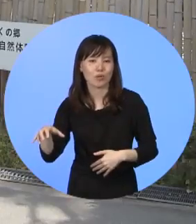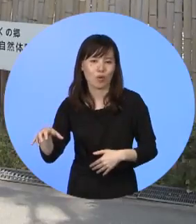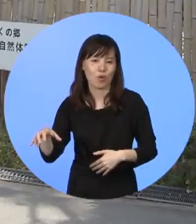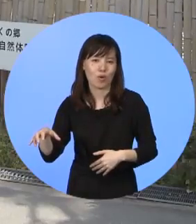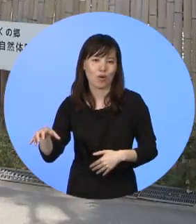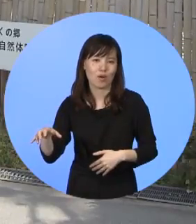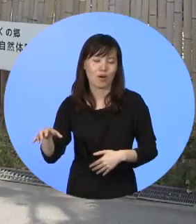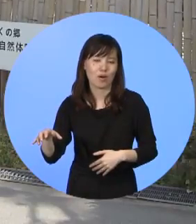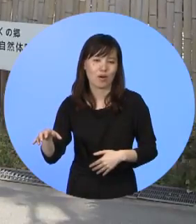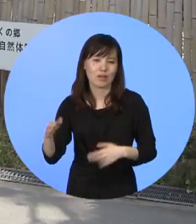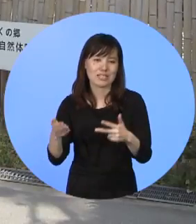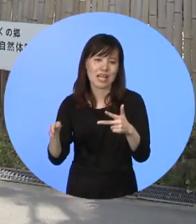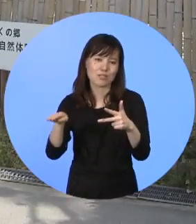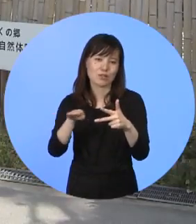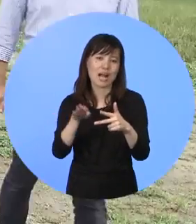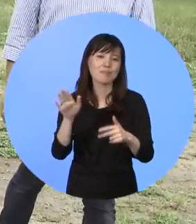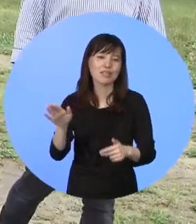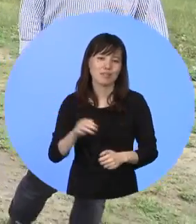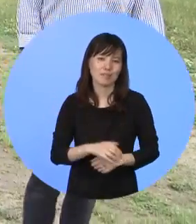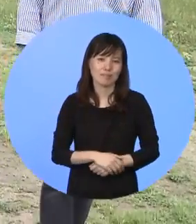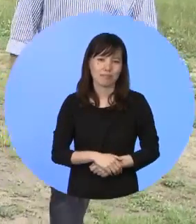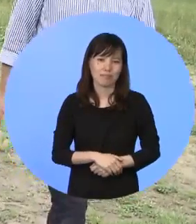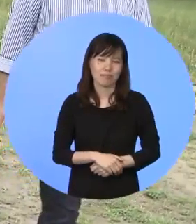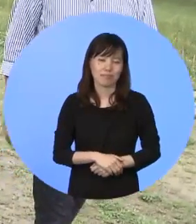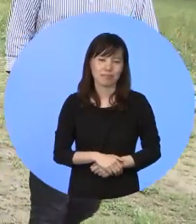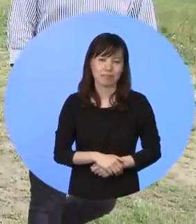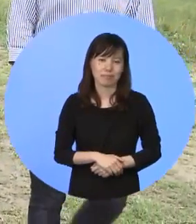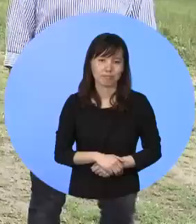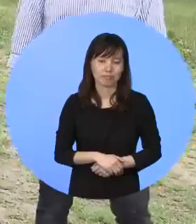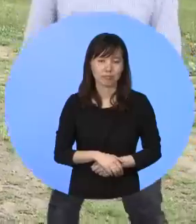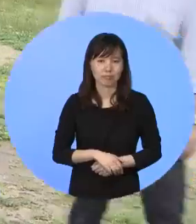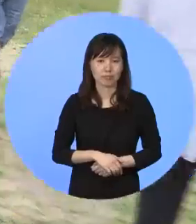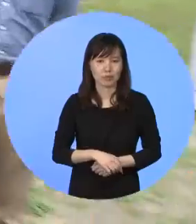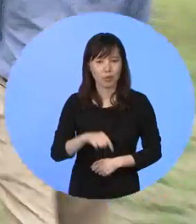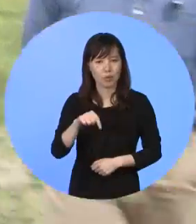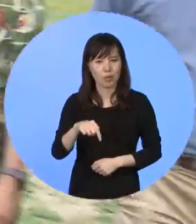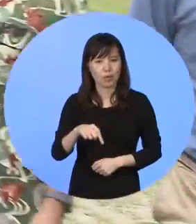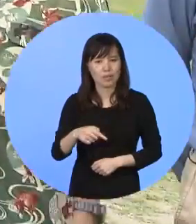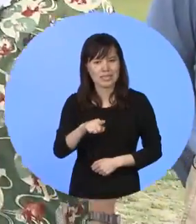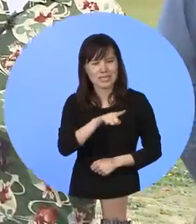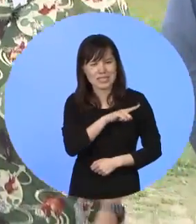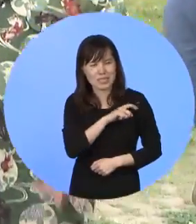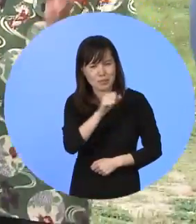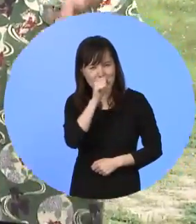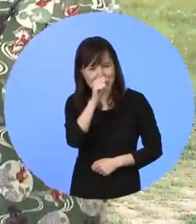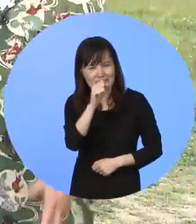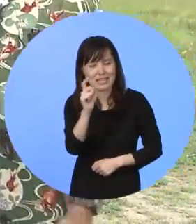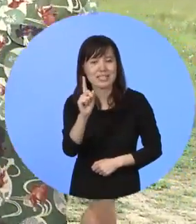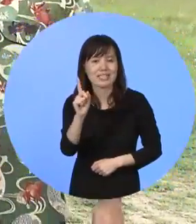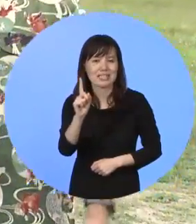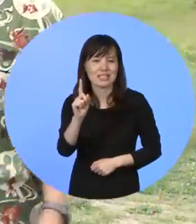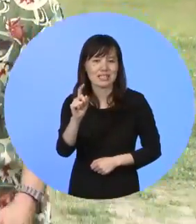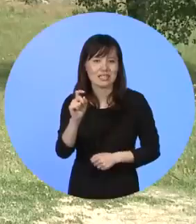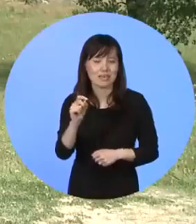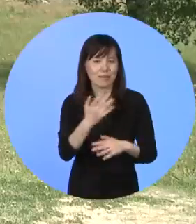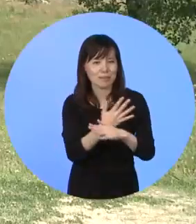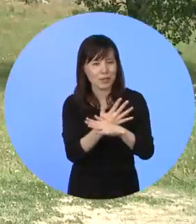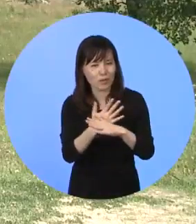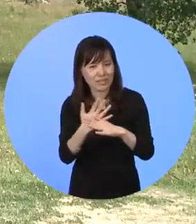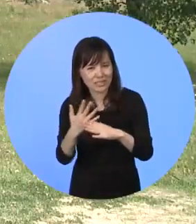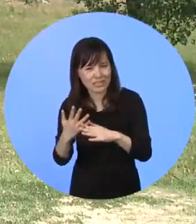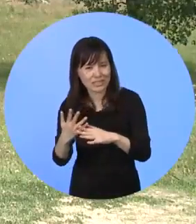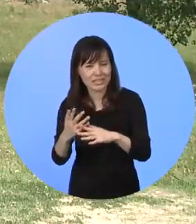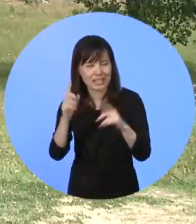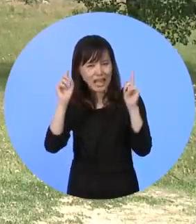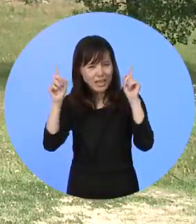ですね、いろんな施設があります。でも一番ここの、いいところは本当に自然な感じでそのまんま、はい、も